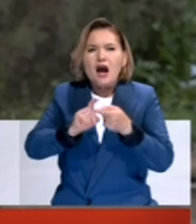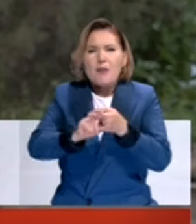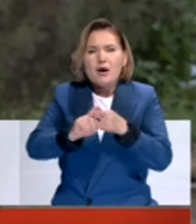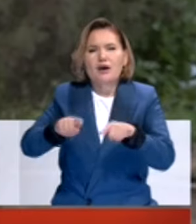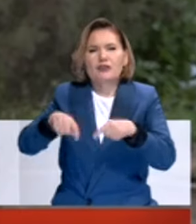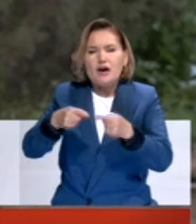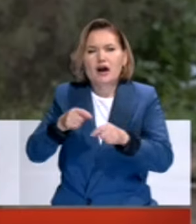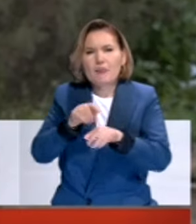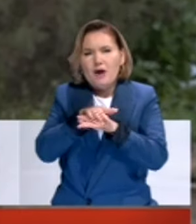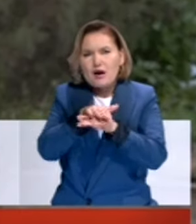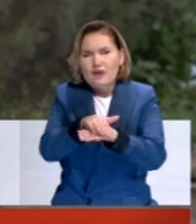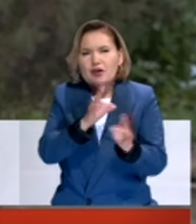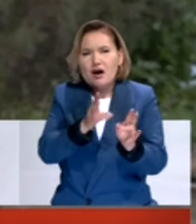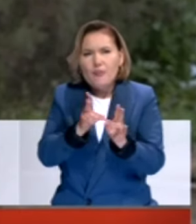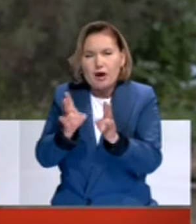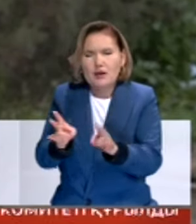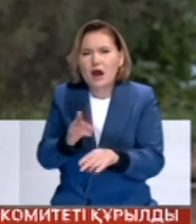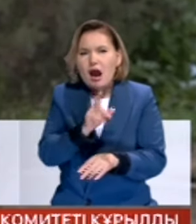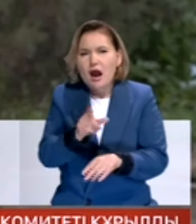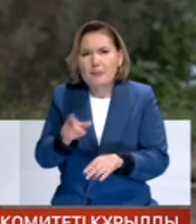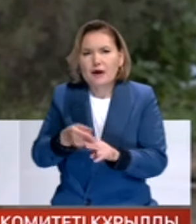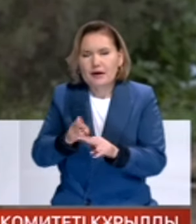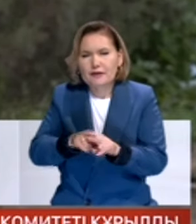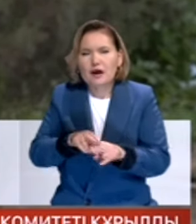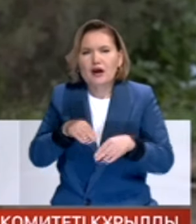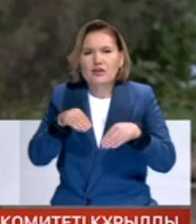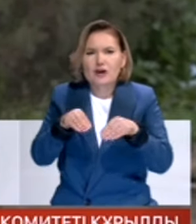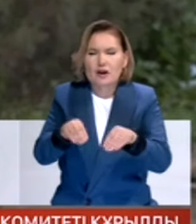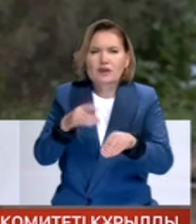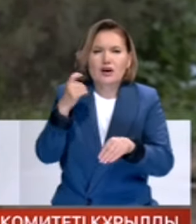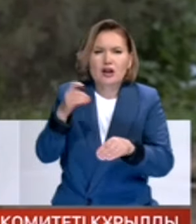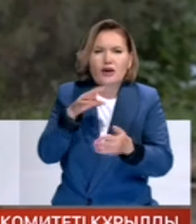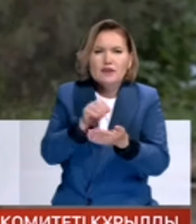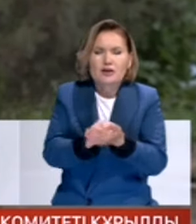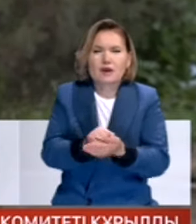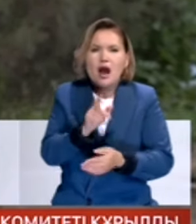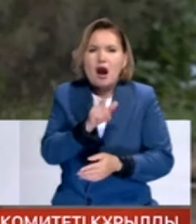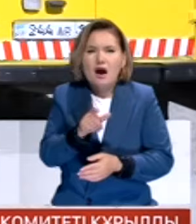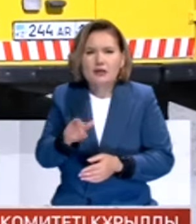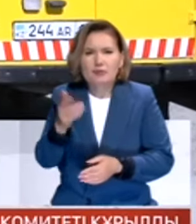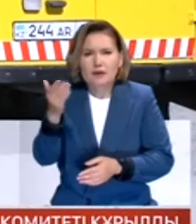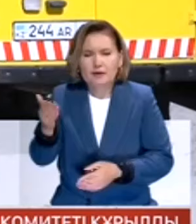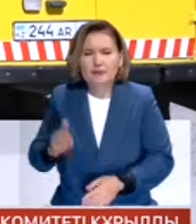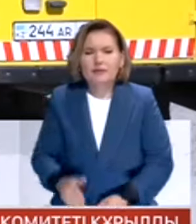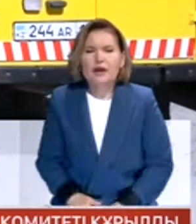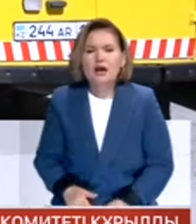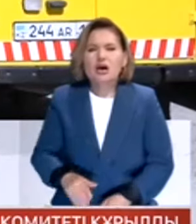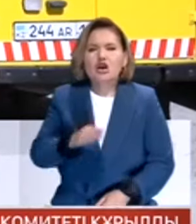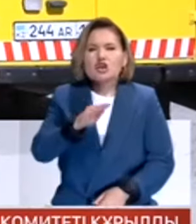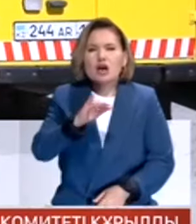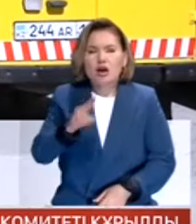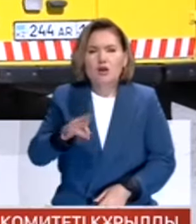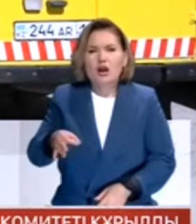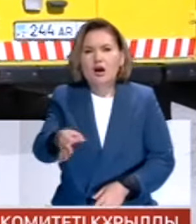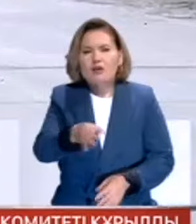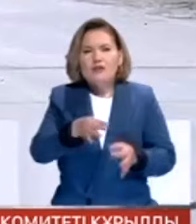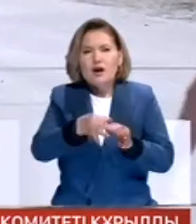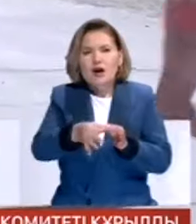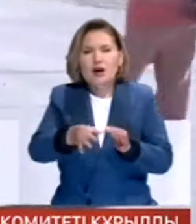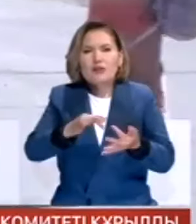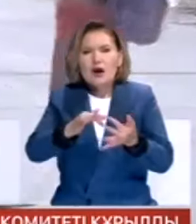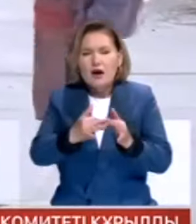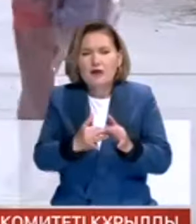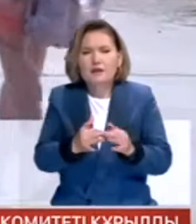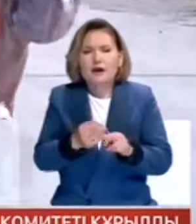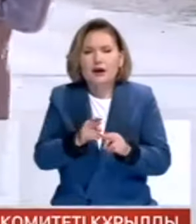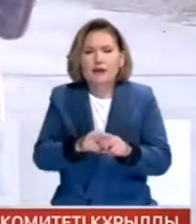тасымалдағыш жәндіктерден зардап шеккендердің көбі егін мал шаруашылығымен айналысатын тұрғындар. Жаңа Қорған ауданы Жайылма ауылында бірер күн